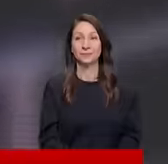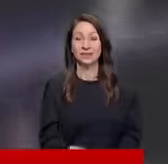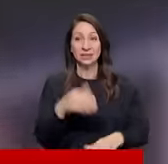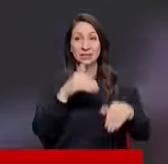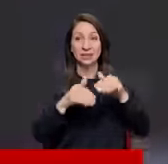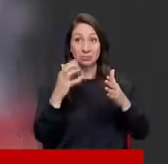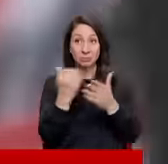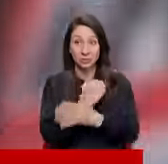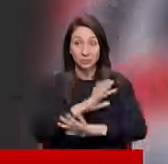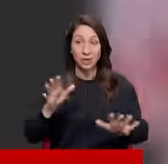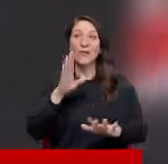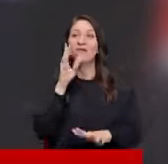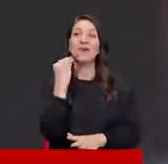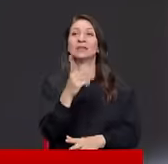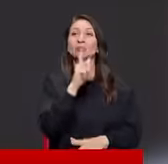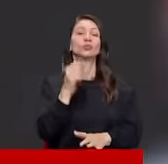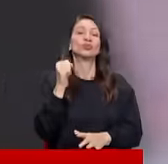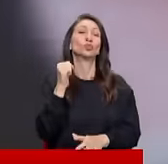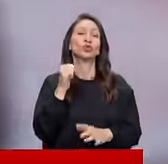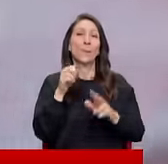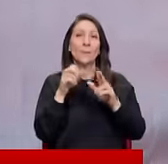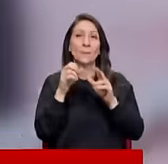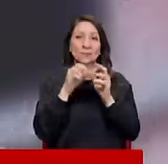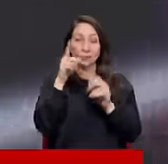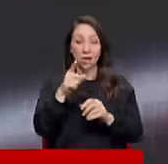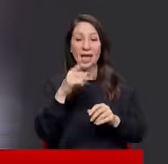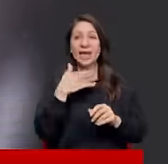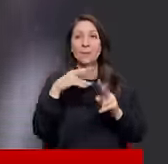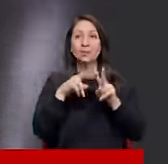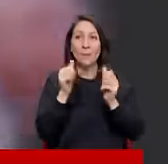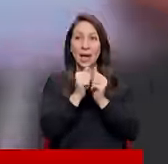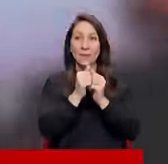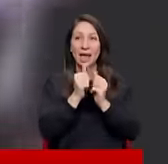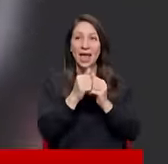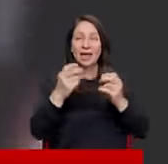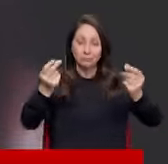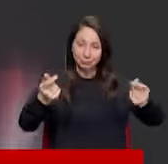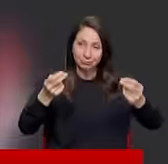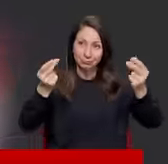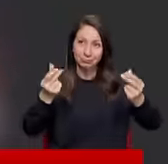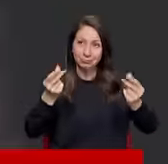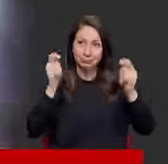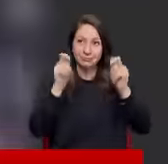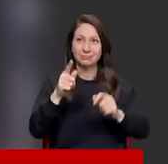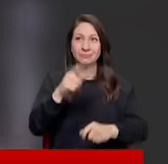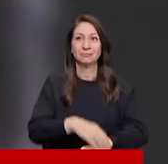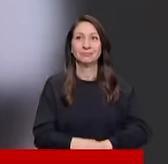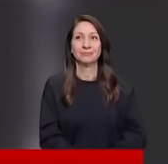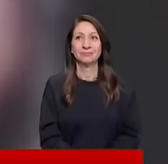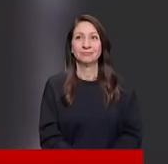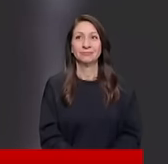Seçim zaferinin ardından verdiği sözü tutmuştu Erdal Beşikçioğlu. Etimesgutlularla birlikte Erik Dalı oynamıştı.